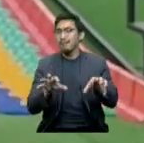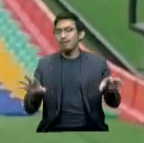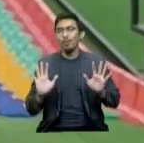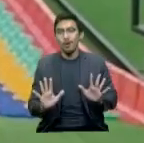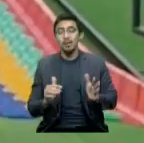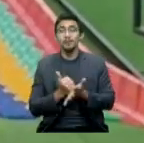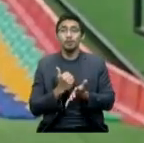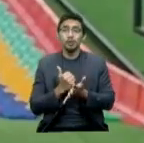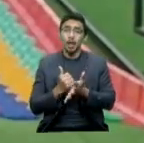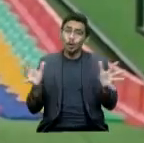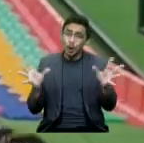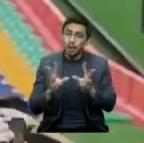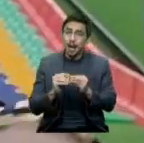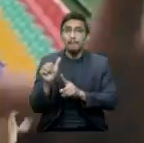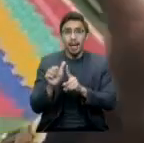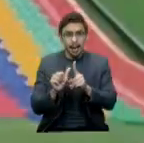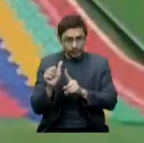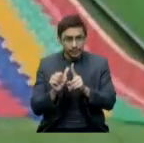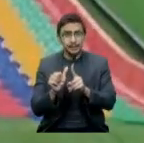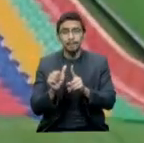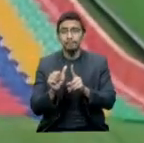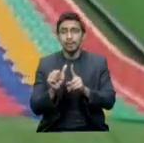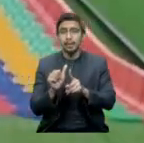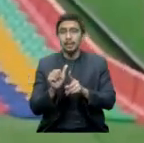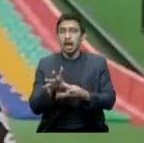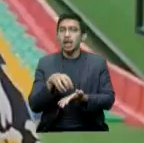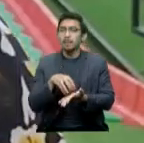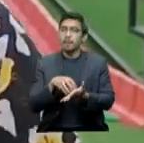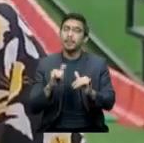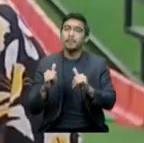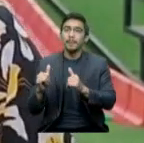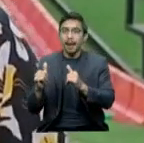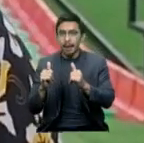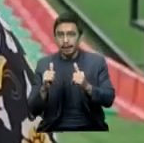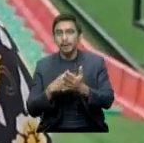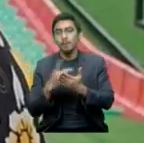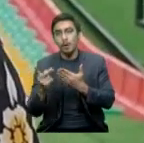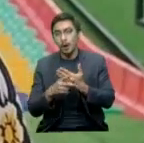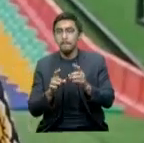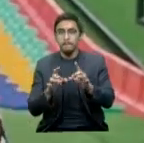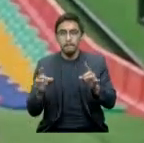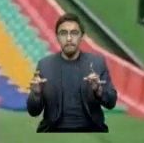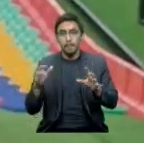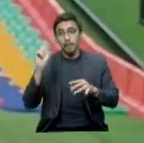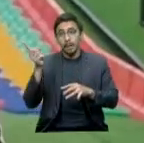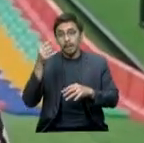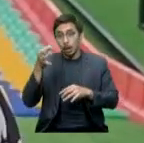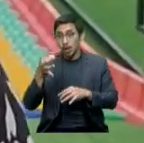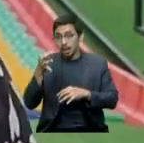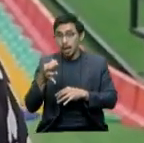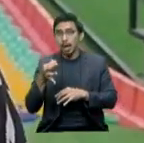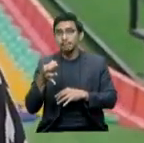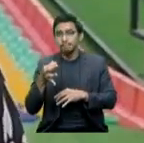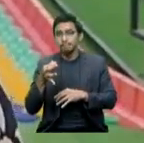16 wahana. Nanti ada kita ada bikin playgroundnya sesuai dengan program pemerintah Kota Depok, kota layak anak tadi, biar anak-anak itu